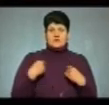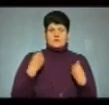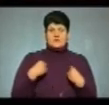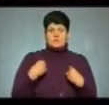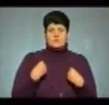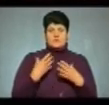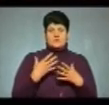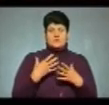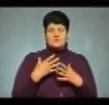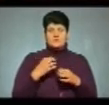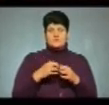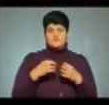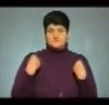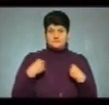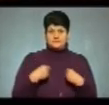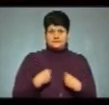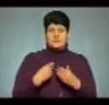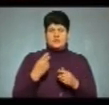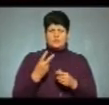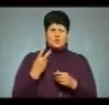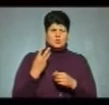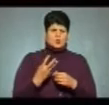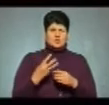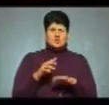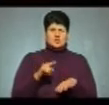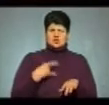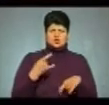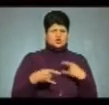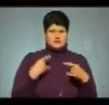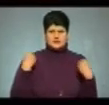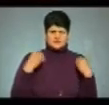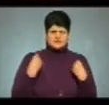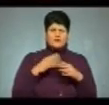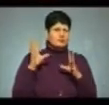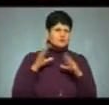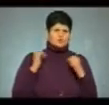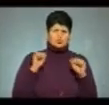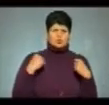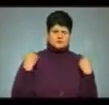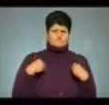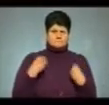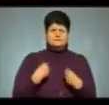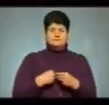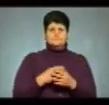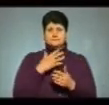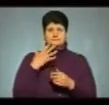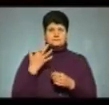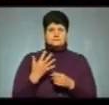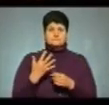як пінгвіньонки. По троє, по двоє штанів, кофти. Ну, все, що можемо, натягуємо на них.